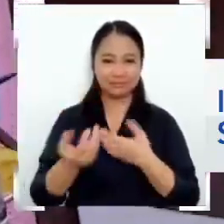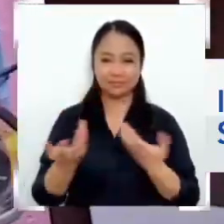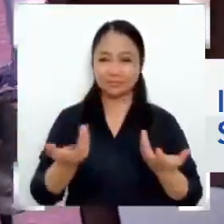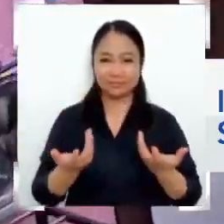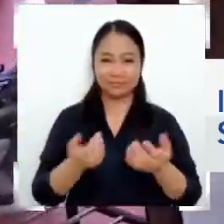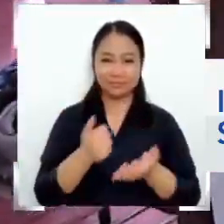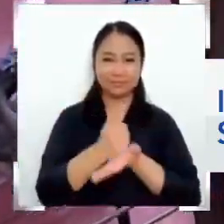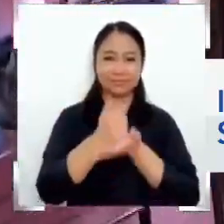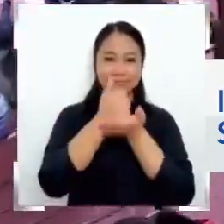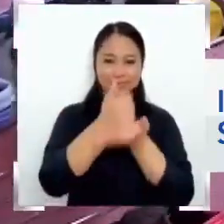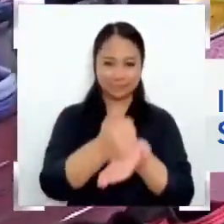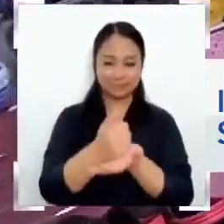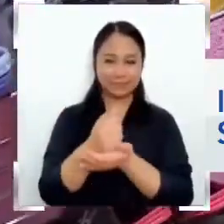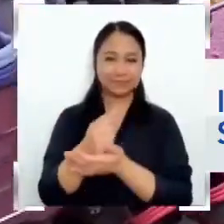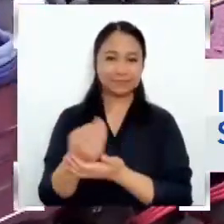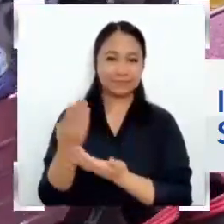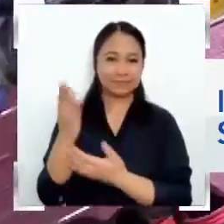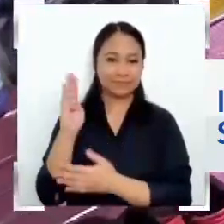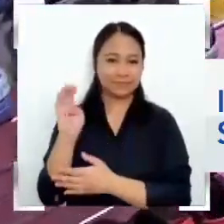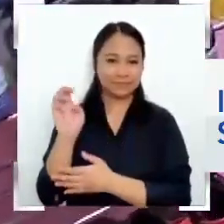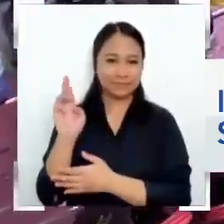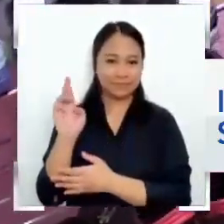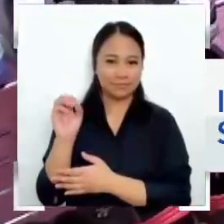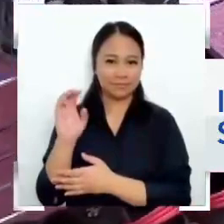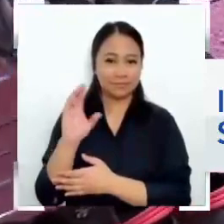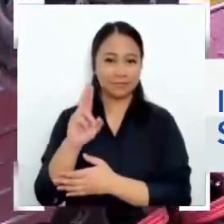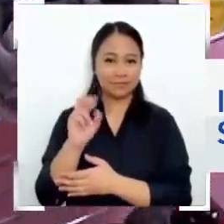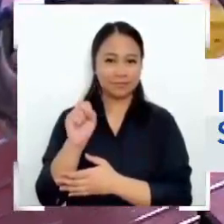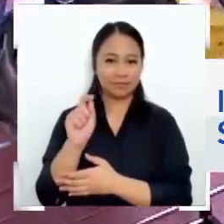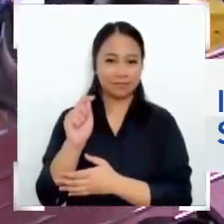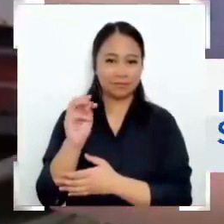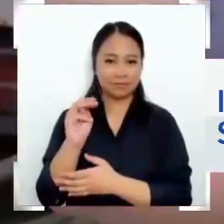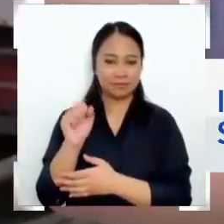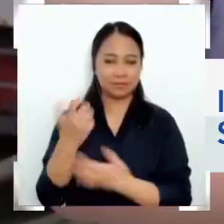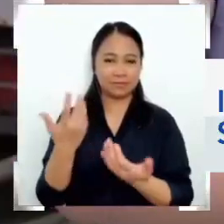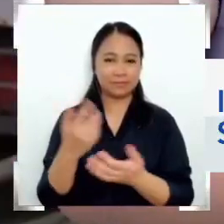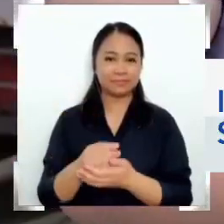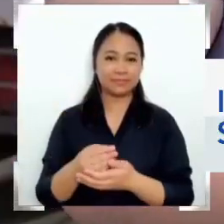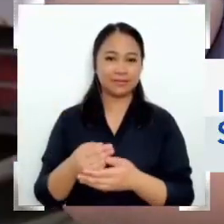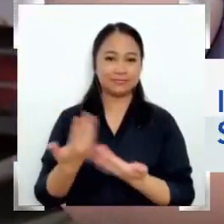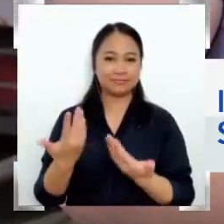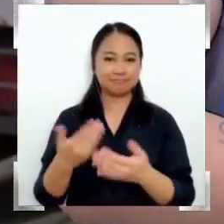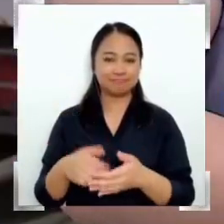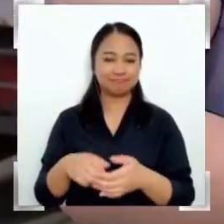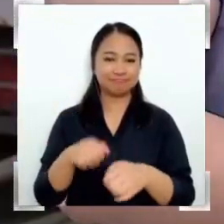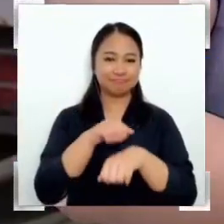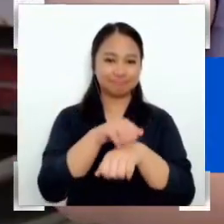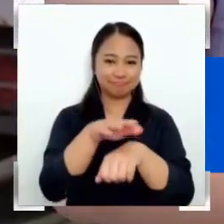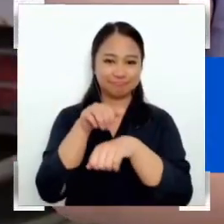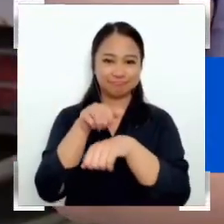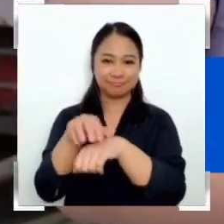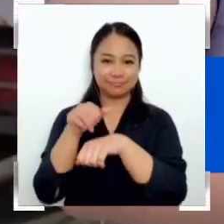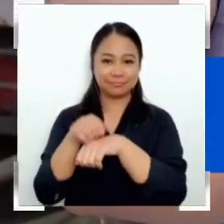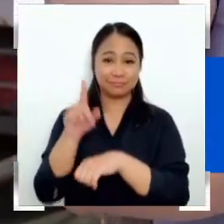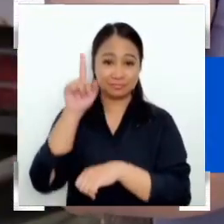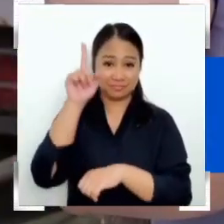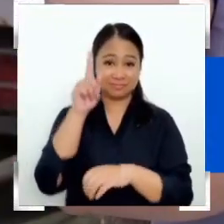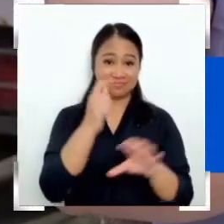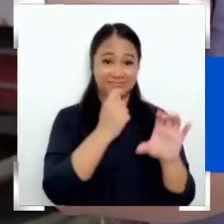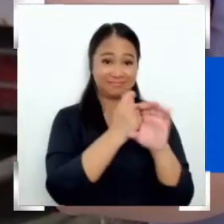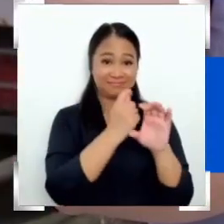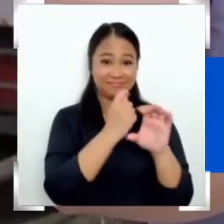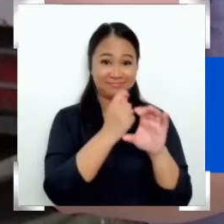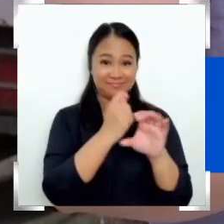of Customs at mga local na mga door-to-door company. Isa lang po ang delivery truck na ito sa aking likuran ng miyembro ng